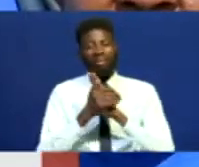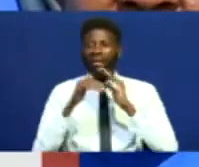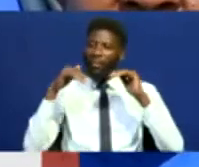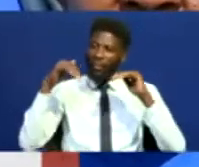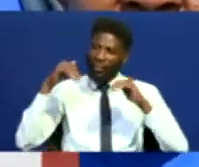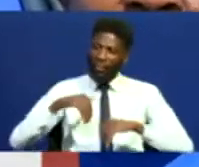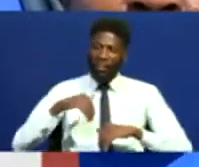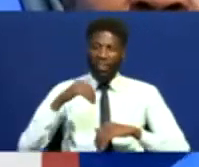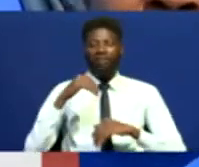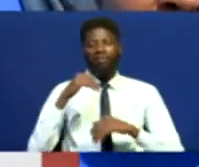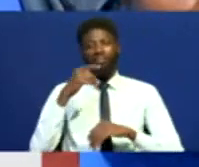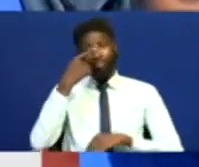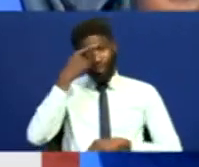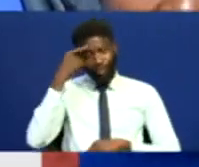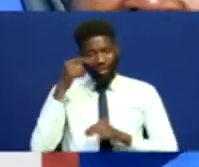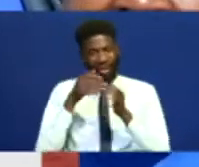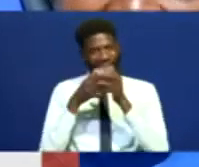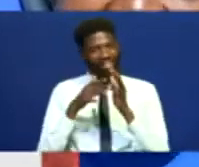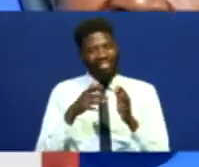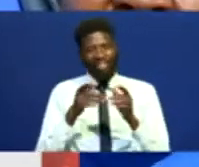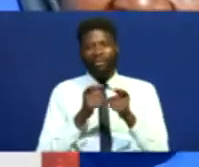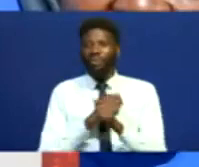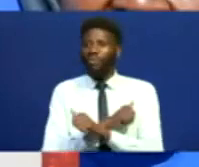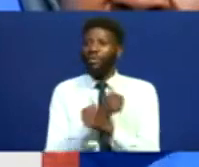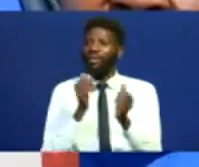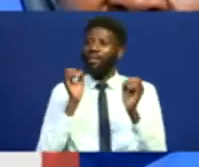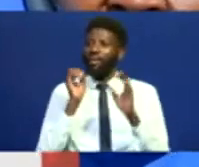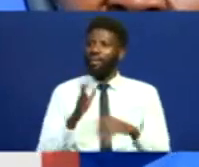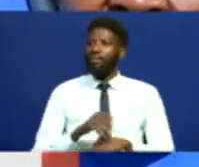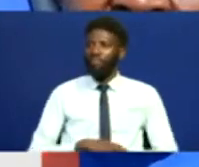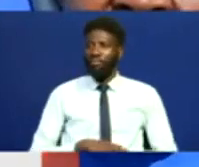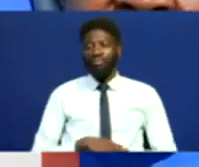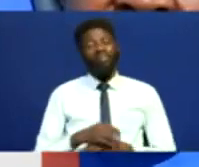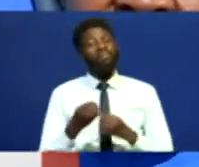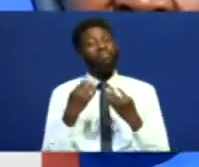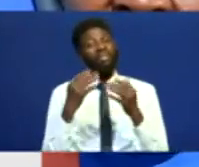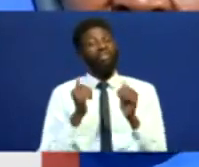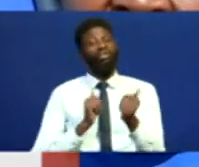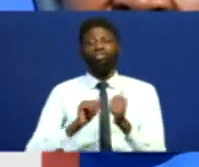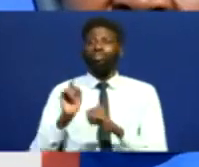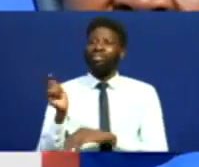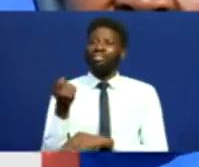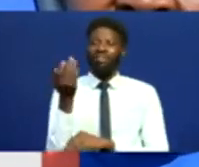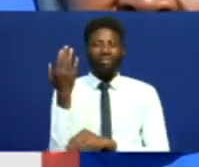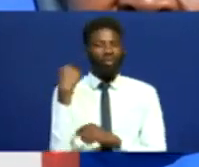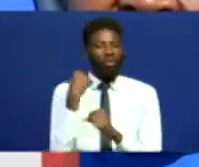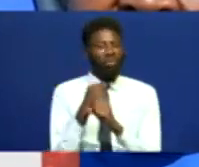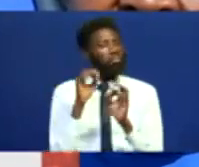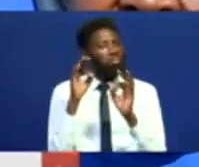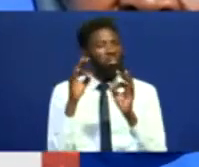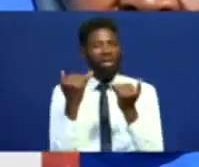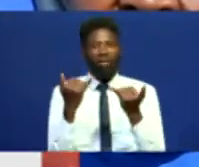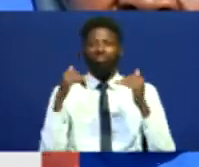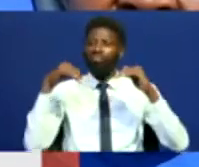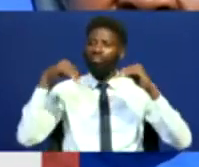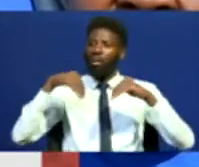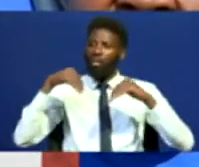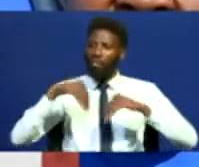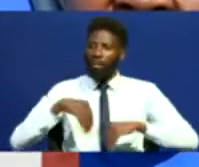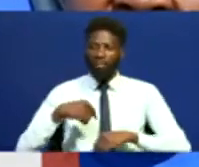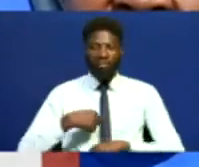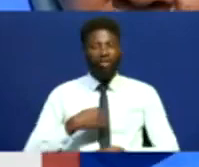mingi sana Kenya ambazo zimekuwa zikifanya vizuri zimeanza kudidimia. Na ningetaka kuambia